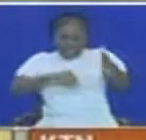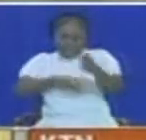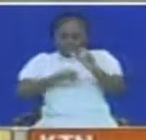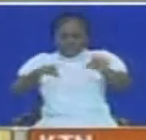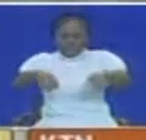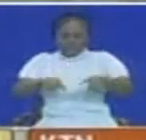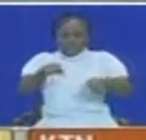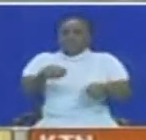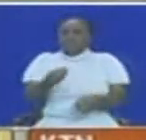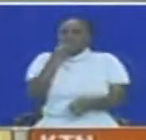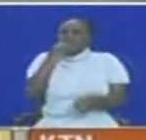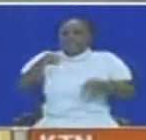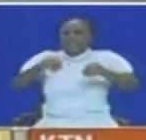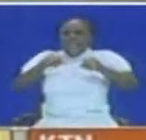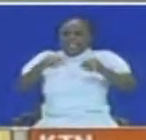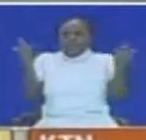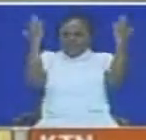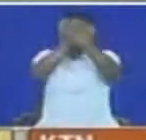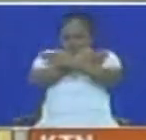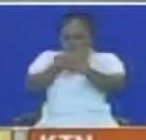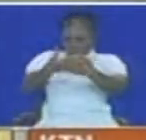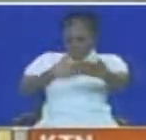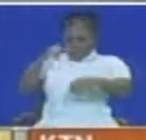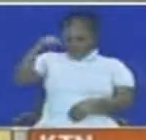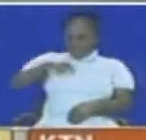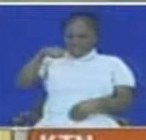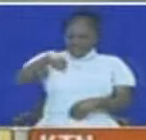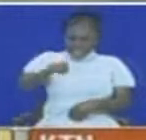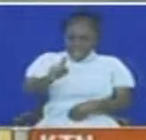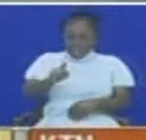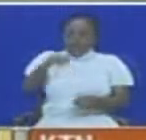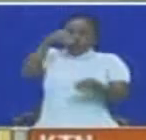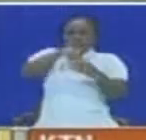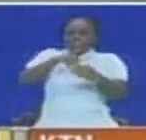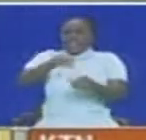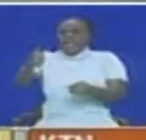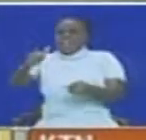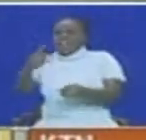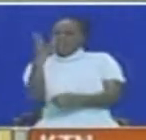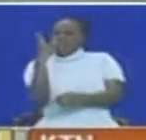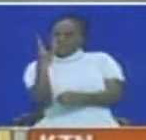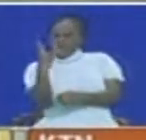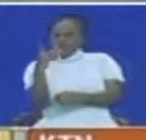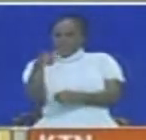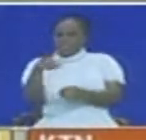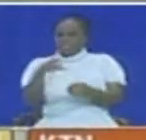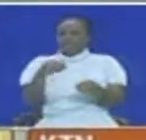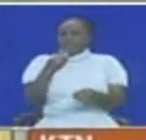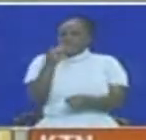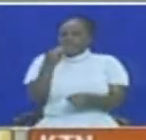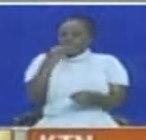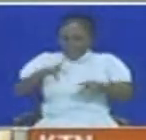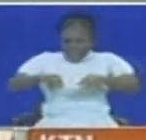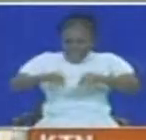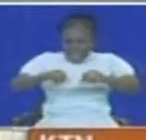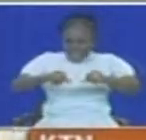wakila nyasi usiku wa kuamkia leo. Jamaa hao wanadaiwa kuwa miongoni mwa jamaa wengine wanne ambao walilazimika kula kiapo cha